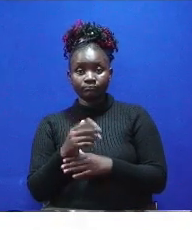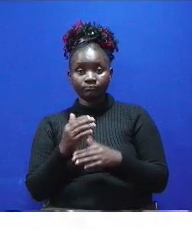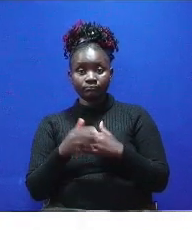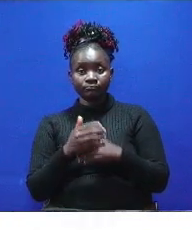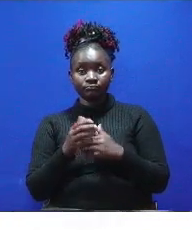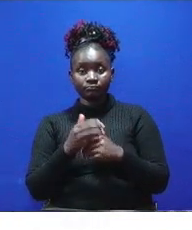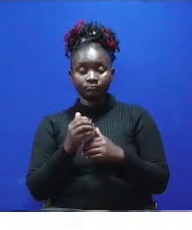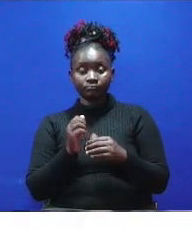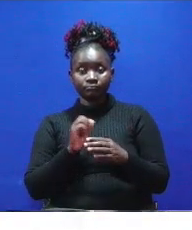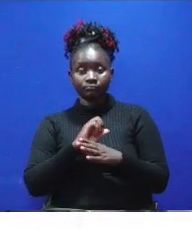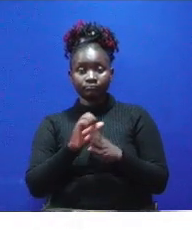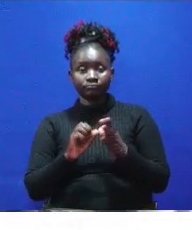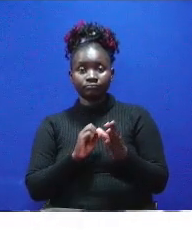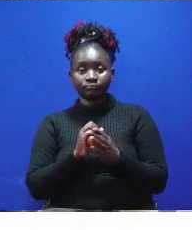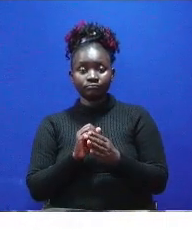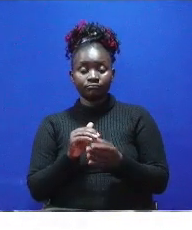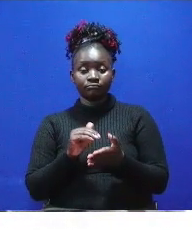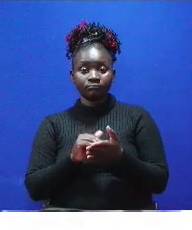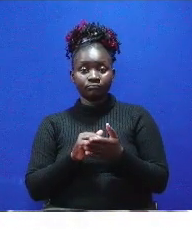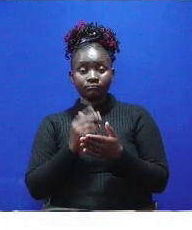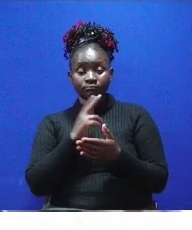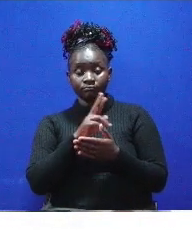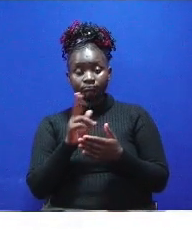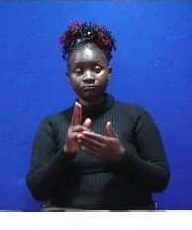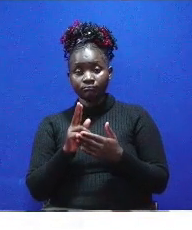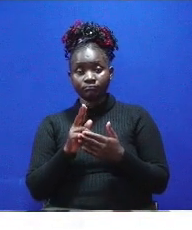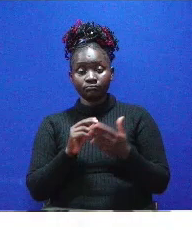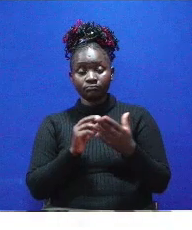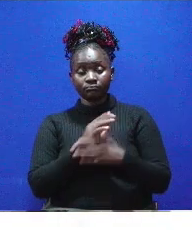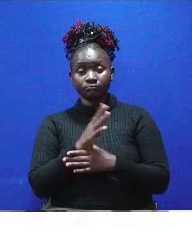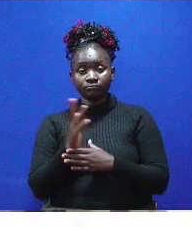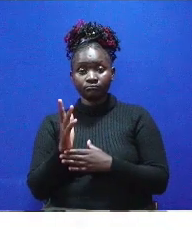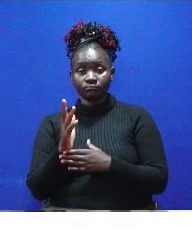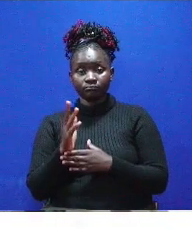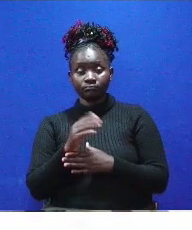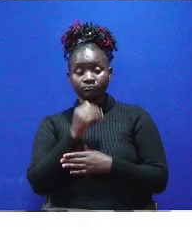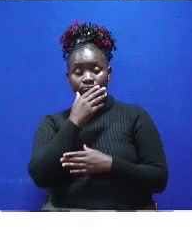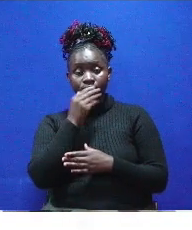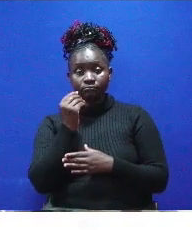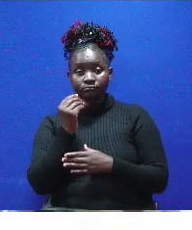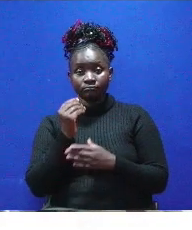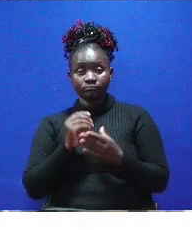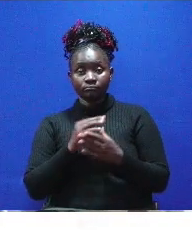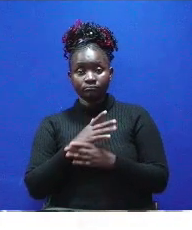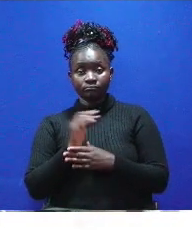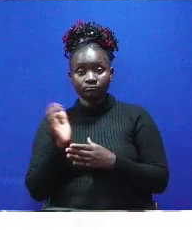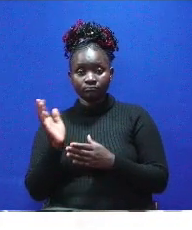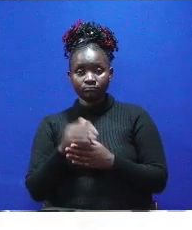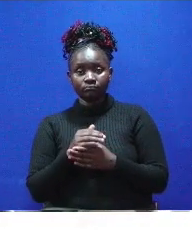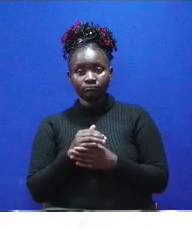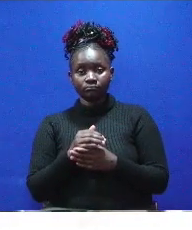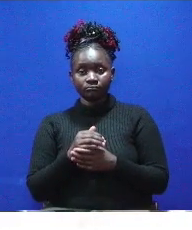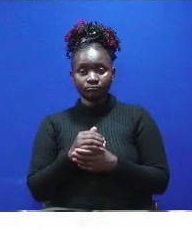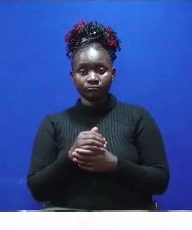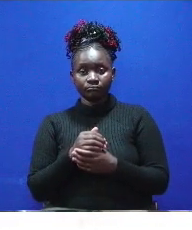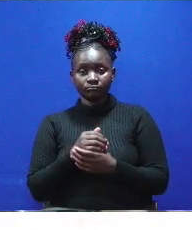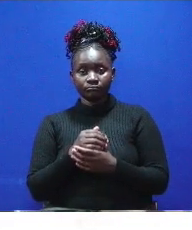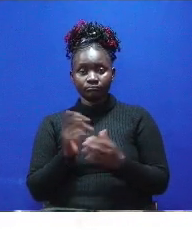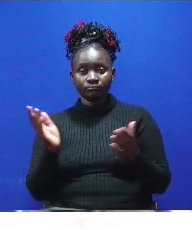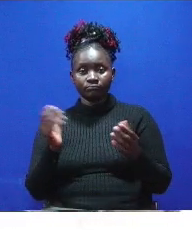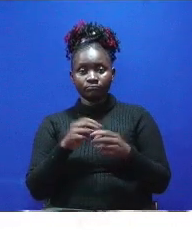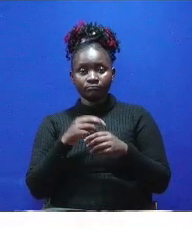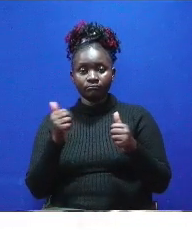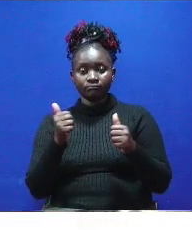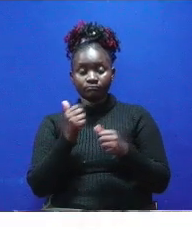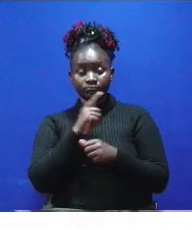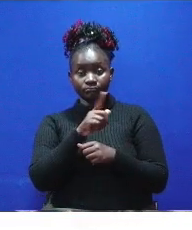yetu, pia tunaangalia ni miti gani ambayo ni mizuri tutaweza panda. Kwa sababu tukiangalia kuna miti mingine pia